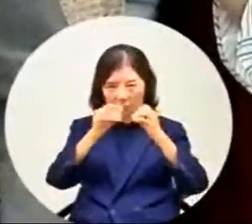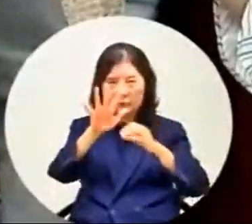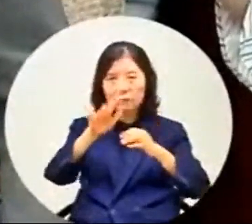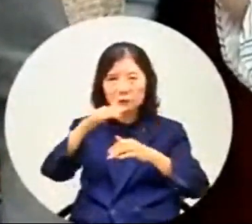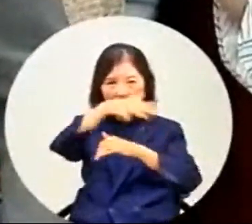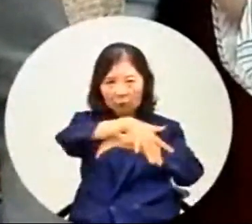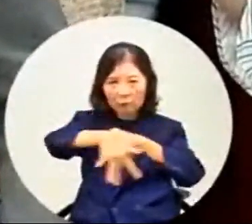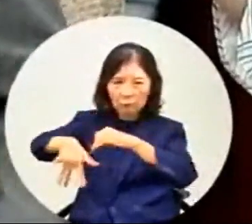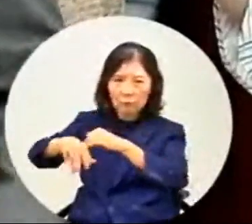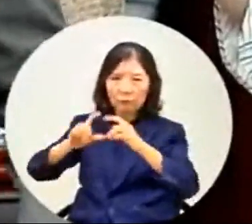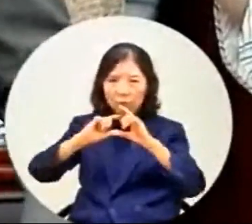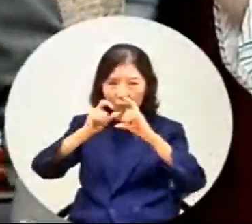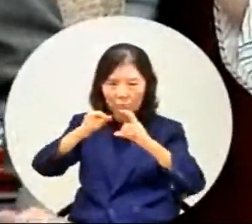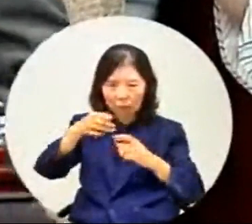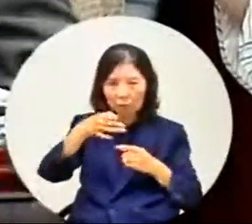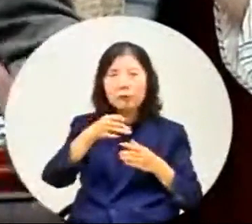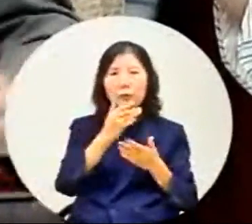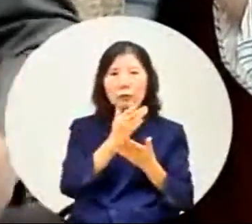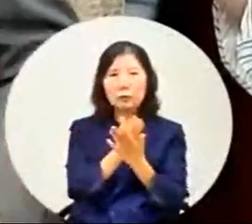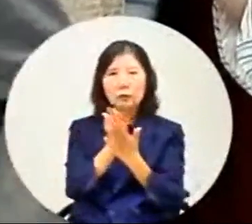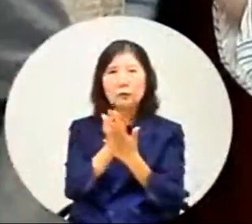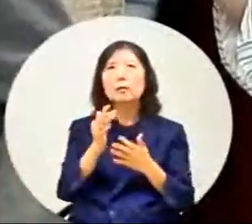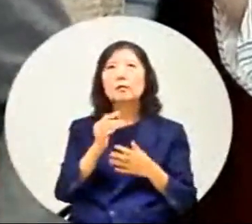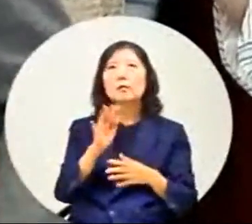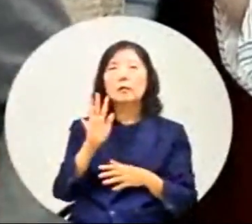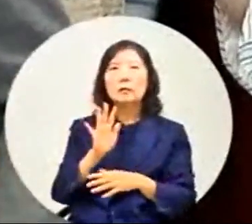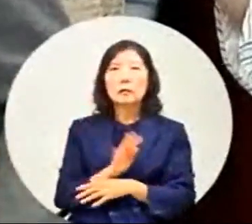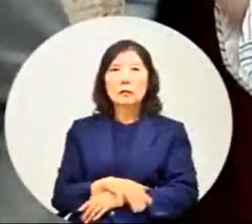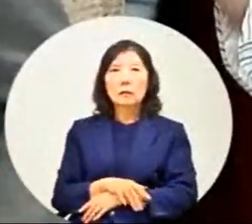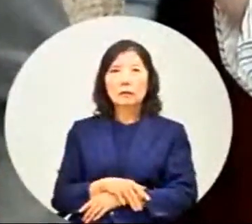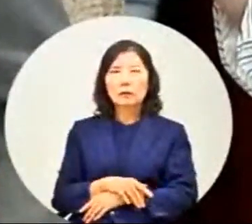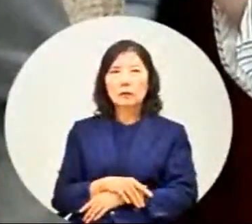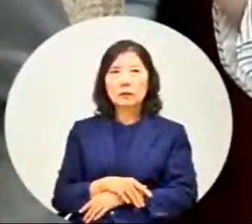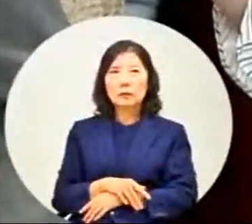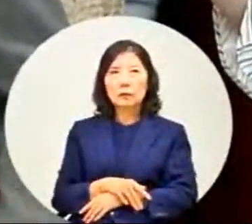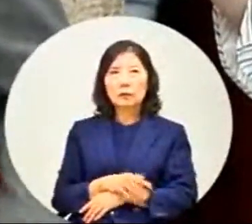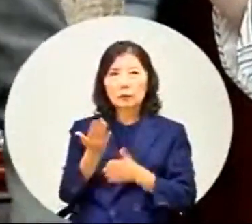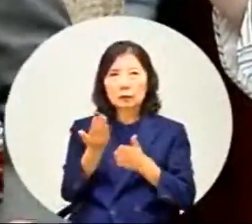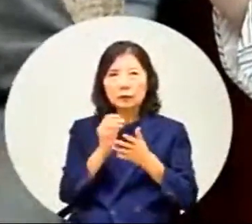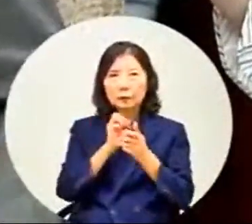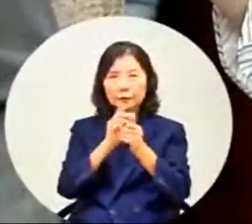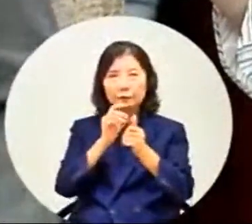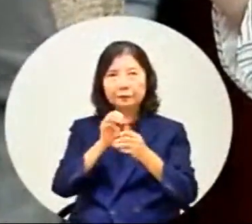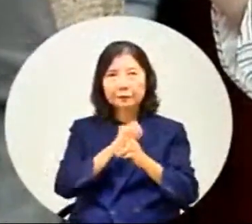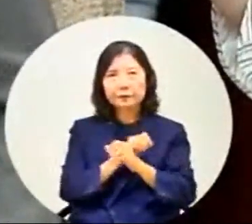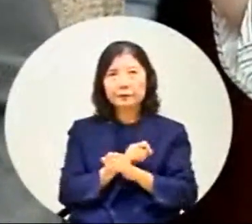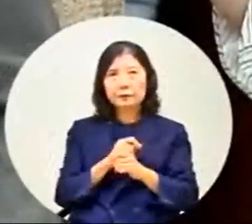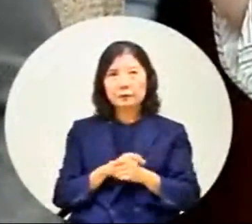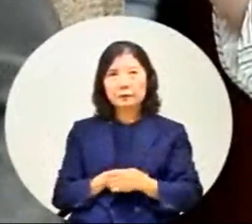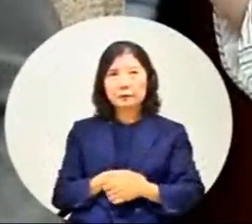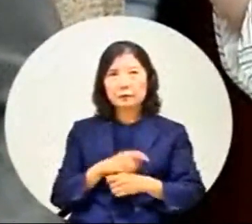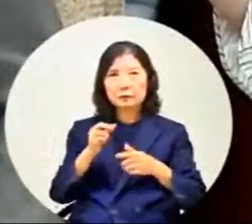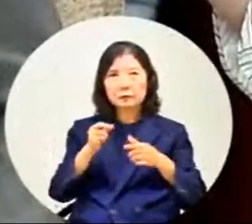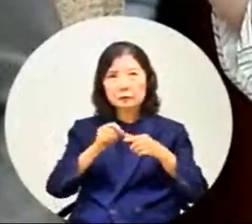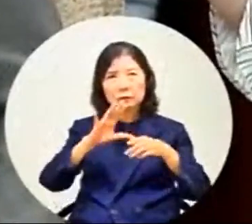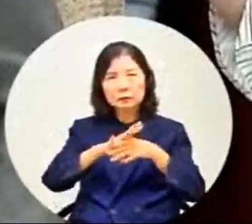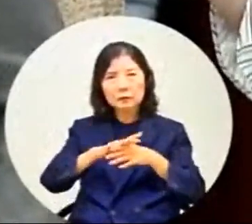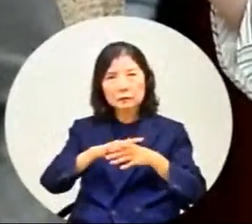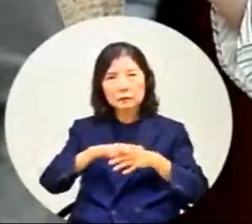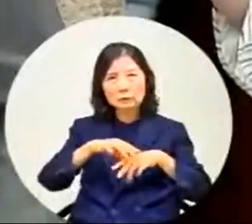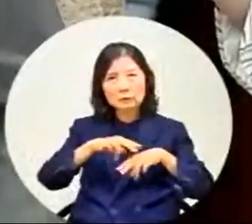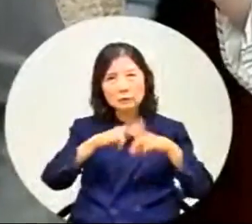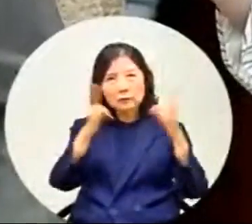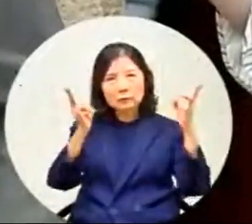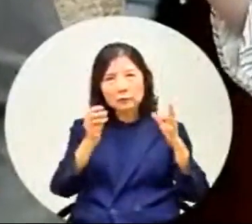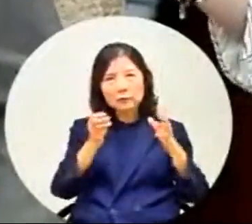回馈的一个事情， 是， 所以整个公文刚刚我也提醒了，那个刚刚有提到说，这公文能不能解密，这解密不